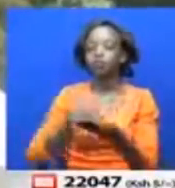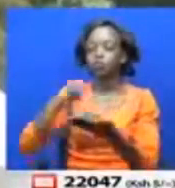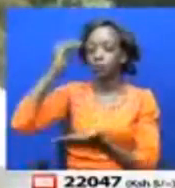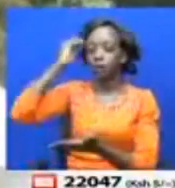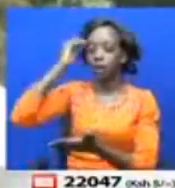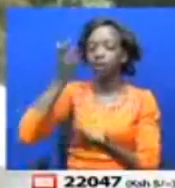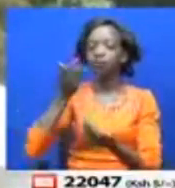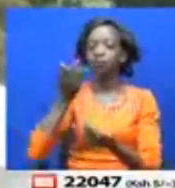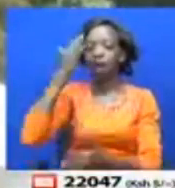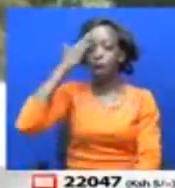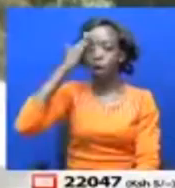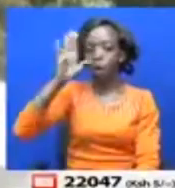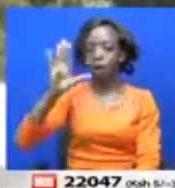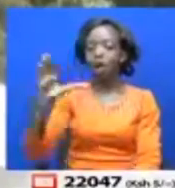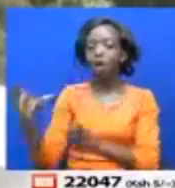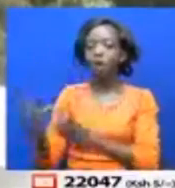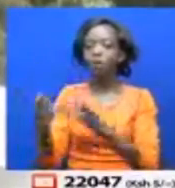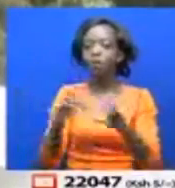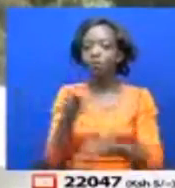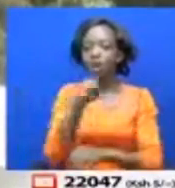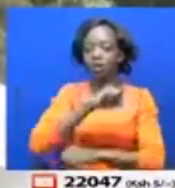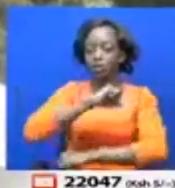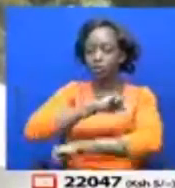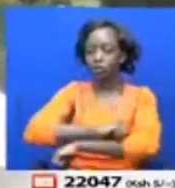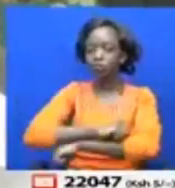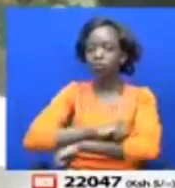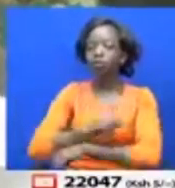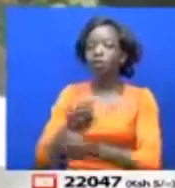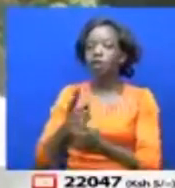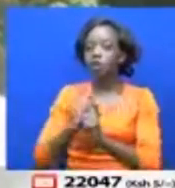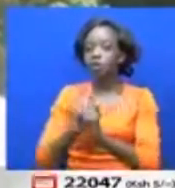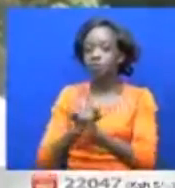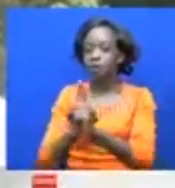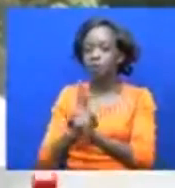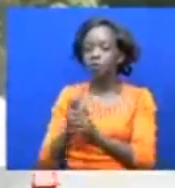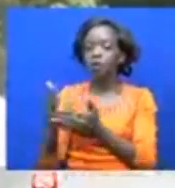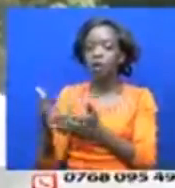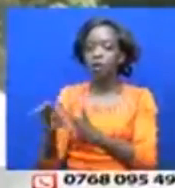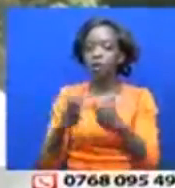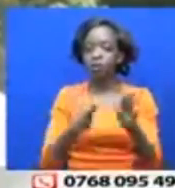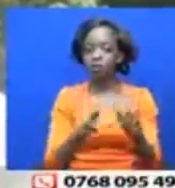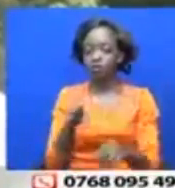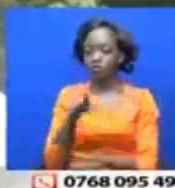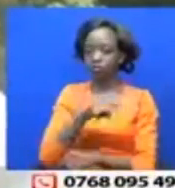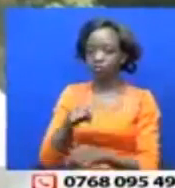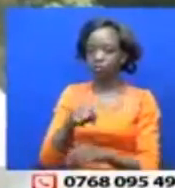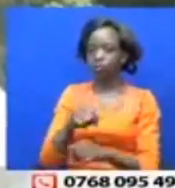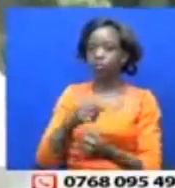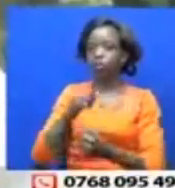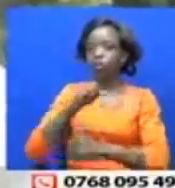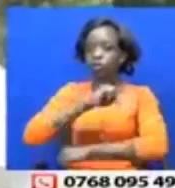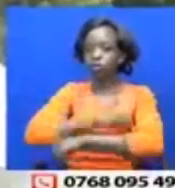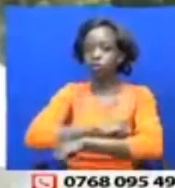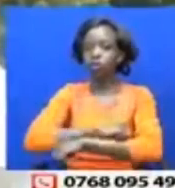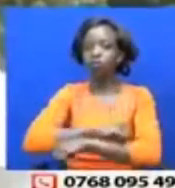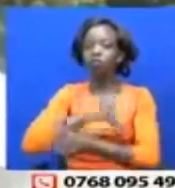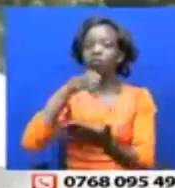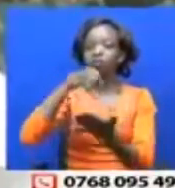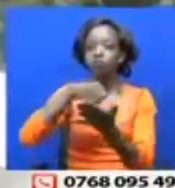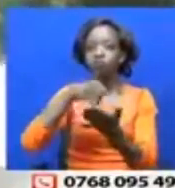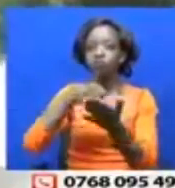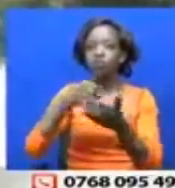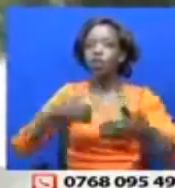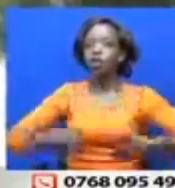jamii, pia sisi kama chuo tunatoa nafasi, tunachukua na fursa hii kama chuo kuweza kushirikisha